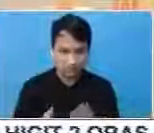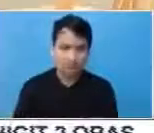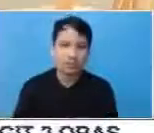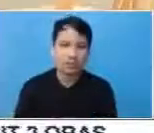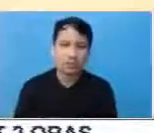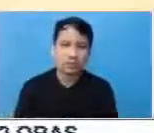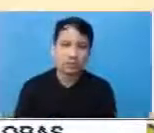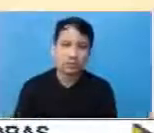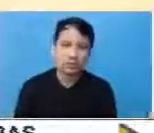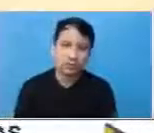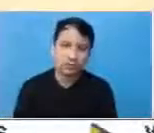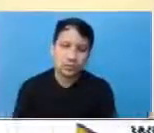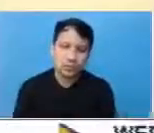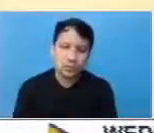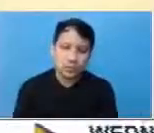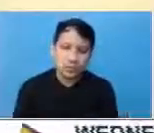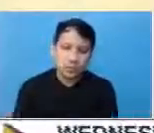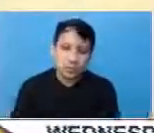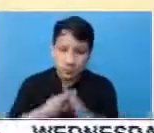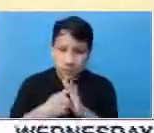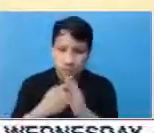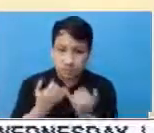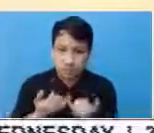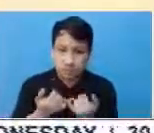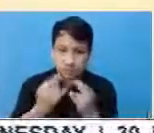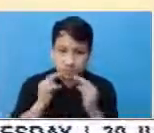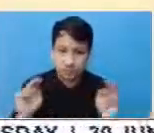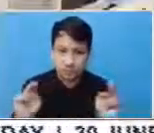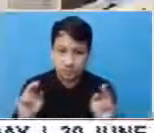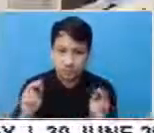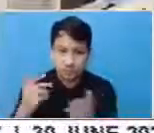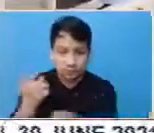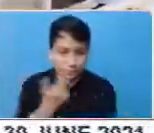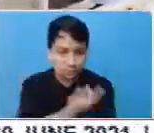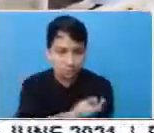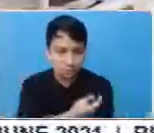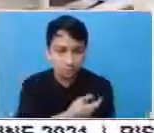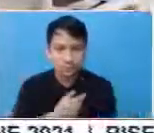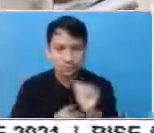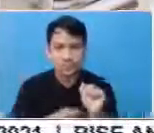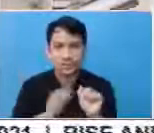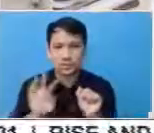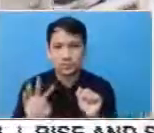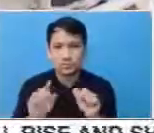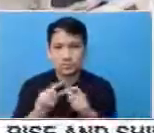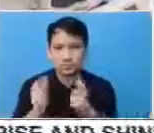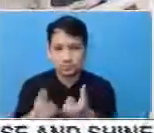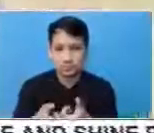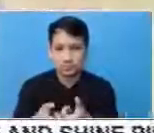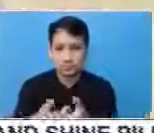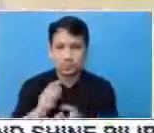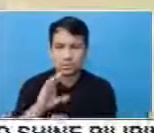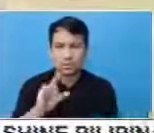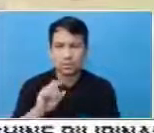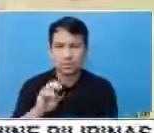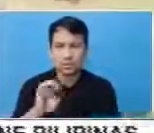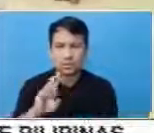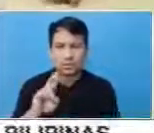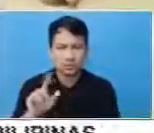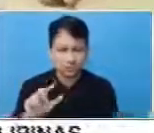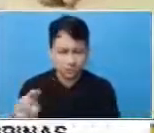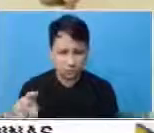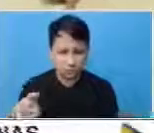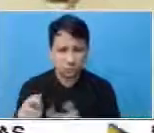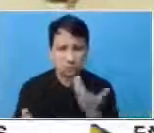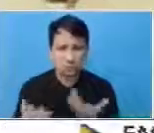Kung sa Metro Manila nagsimula na ang ilang LGU na magbakuna ng A5 Priority Group dito sa Region 4A, ngayon